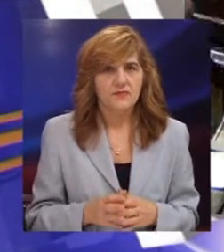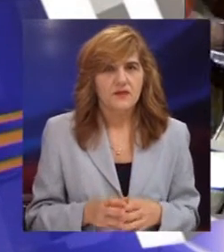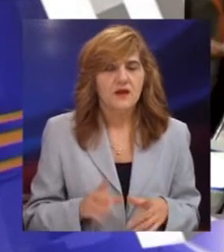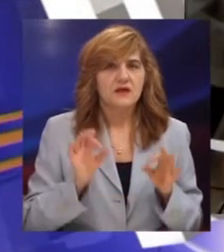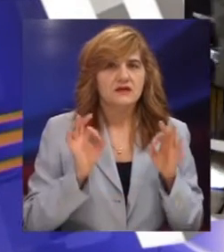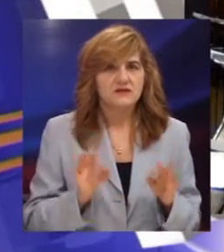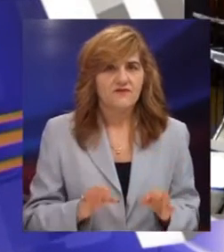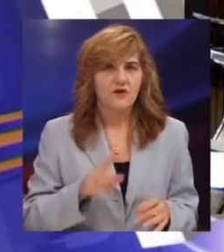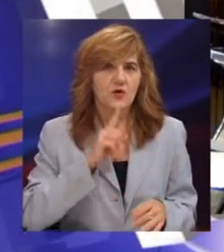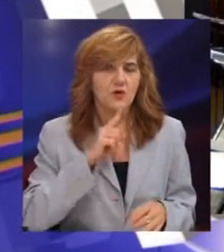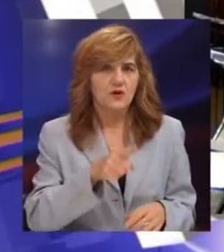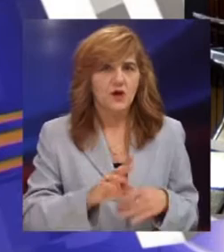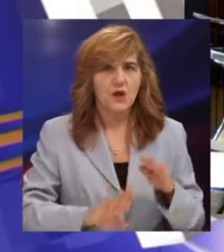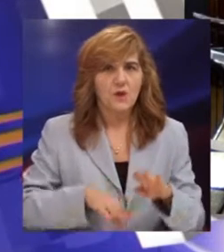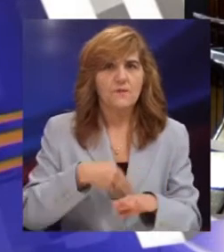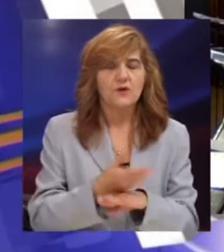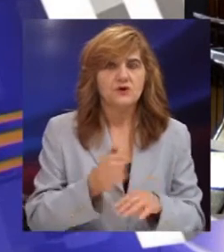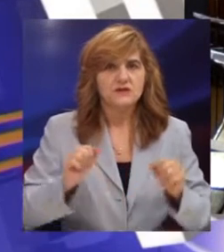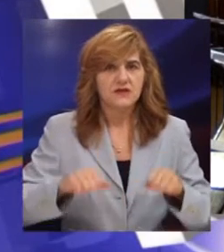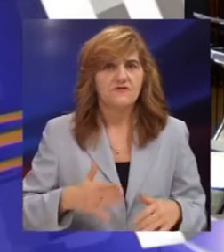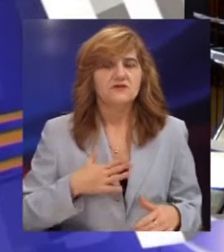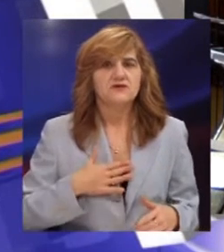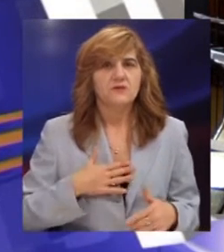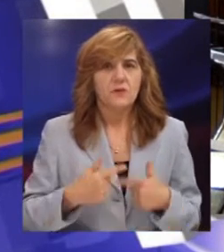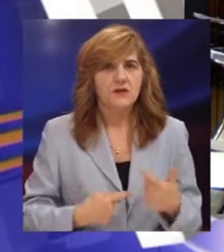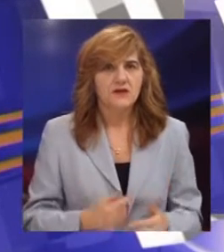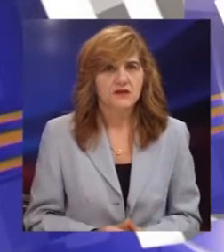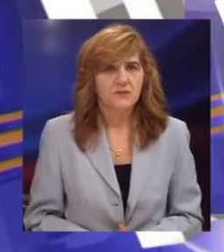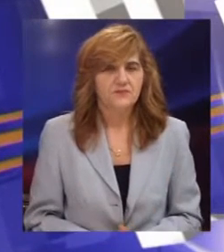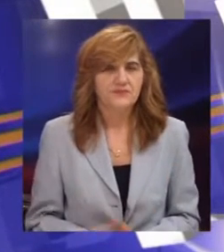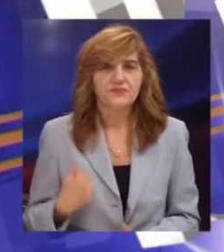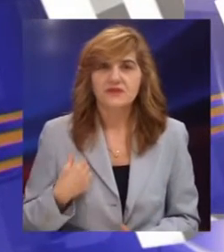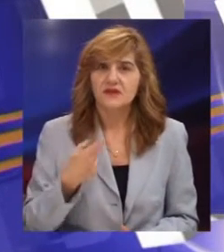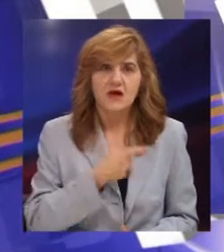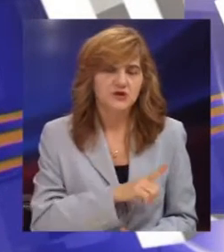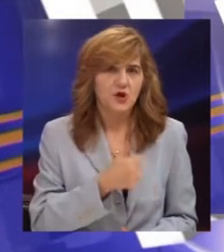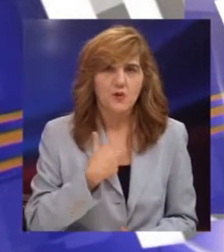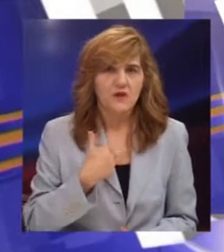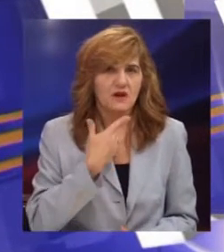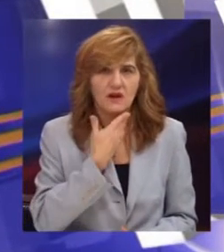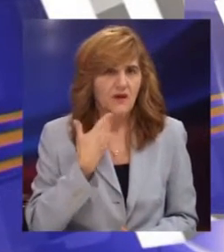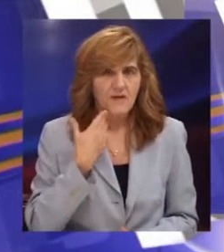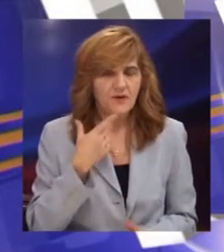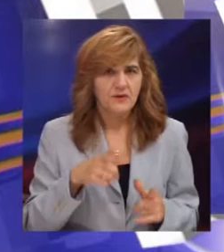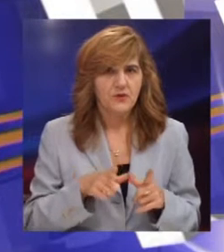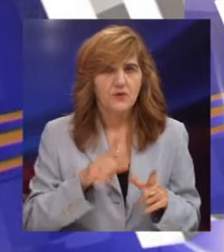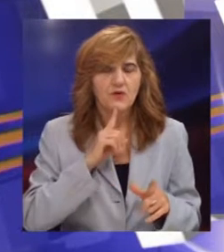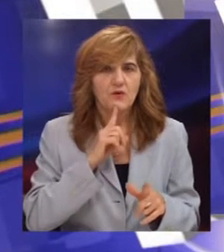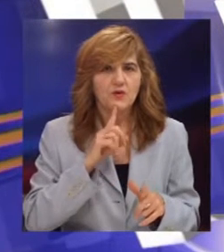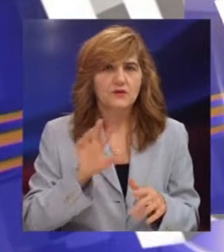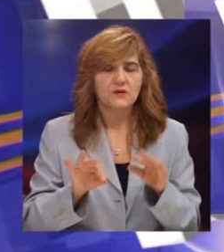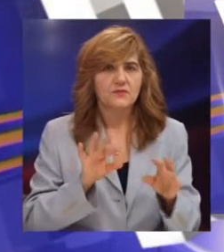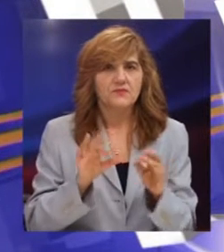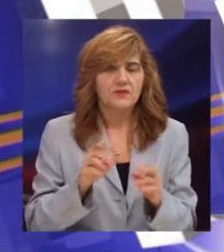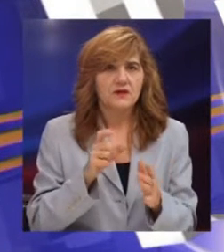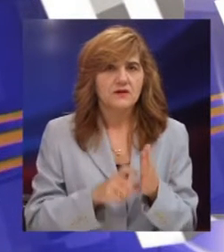parlamentu, a svako od njih posle toga postaje vlasnik svog mandata. Nažalost, mi nemamo politički sistem koji počiva na